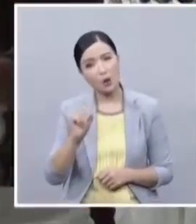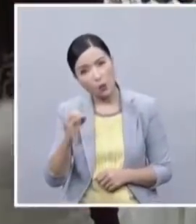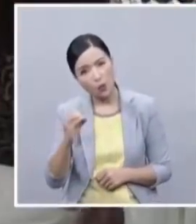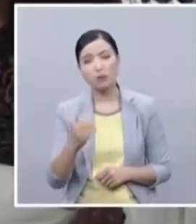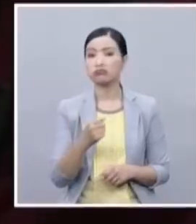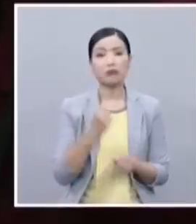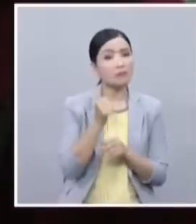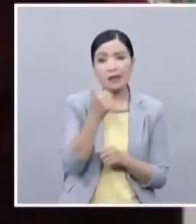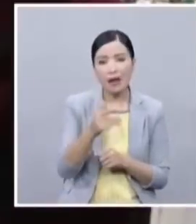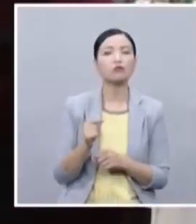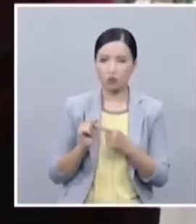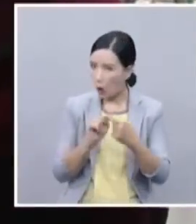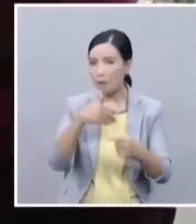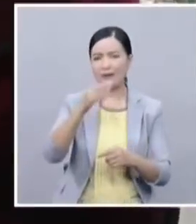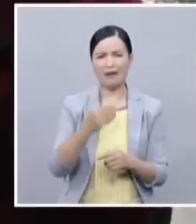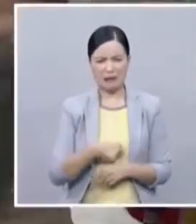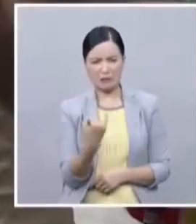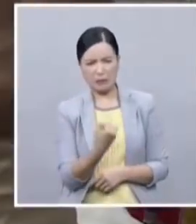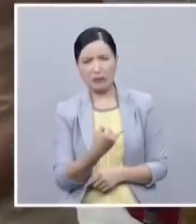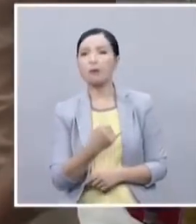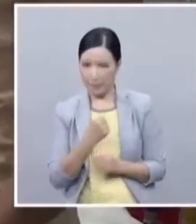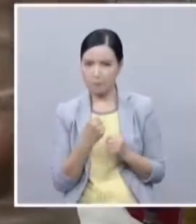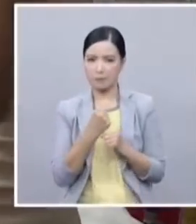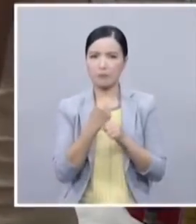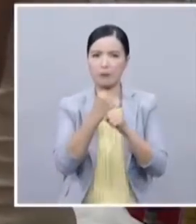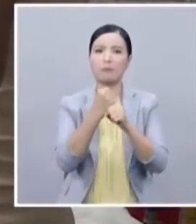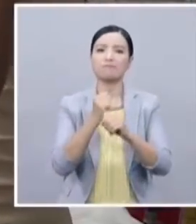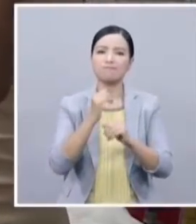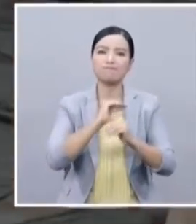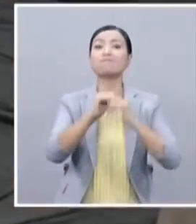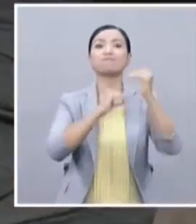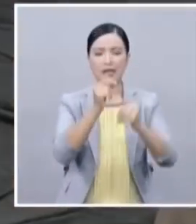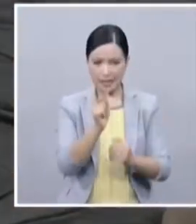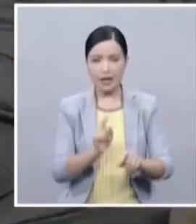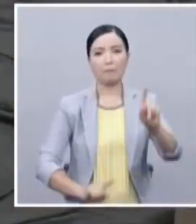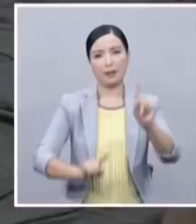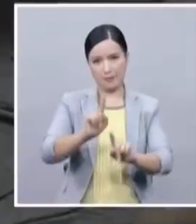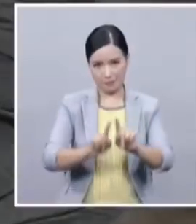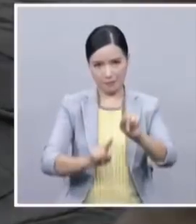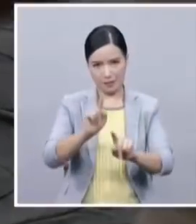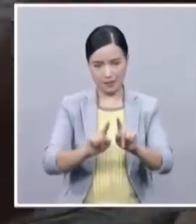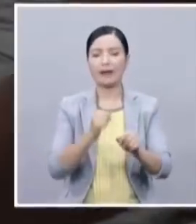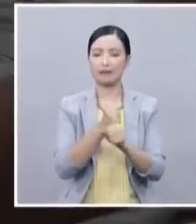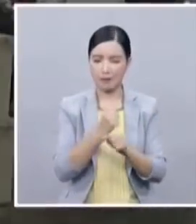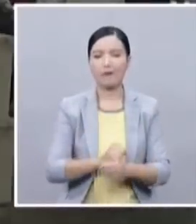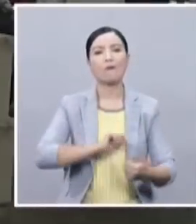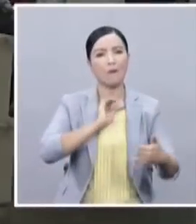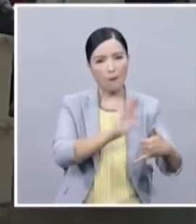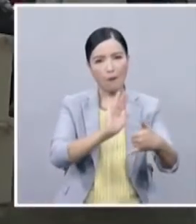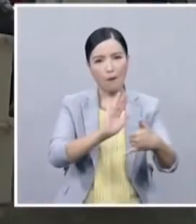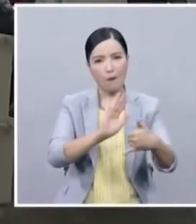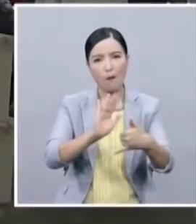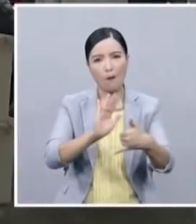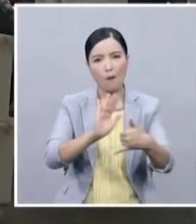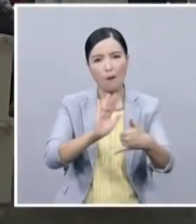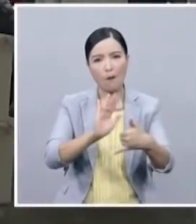ไรทำดีแล้วก็ทำต่อไปอะไรที่มันยังแย่อยู่ก็ทำให้มากยิ่งขึ้นอันนี้อะไรเป็นการประเมินผลงานของข้าราชการทุกค